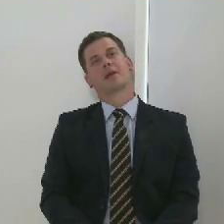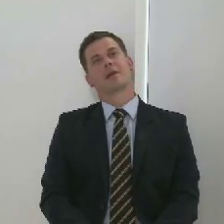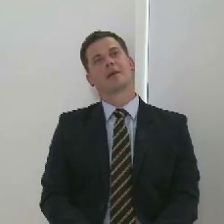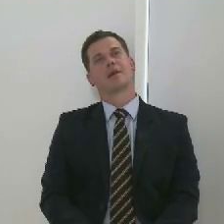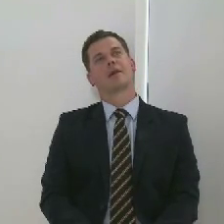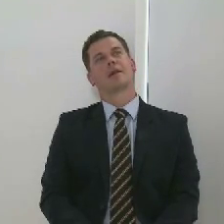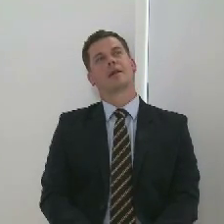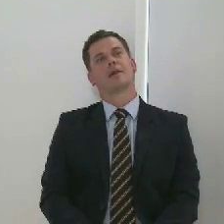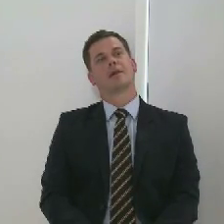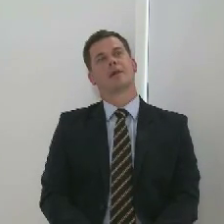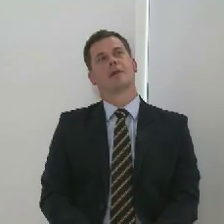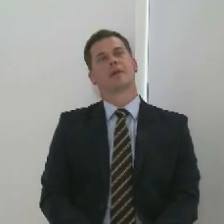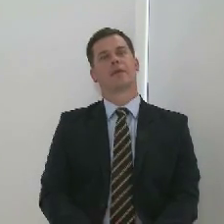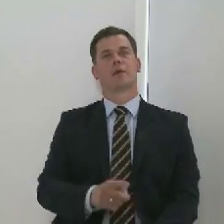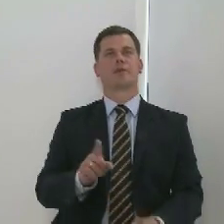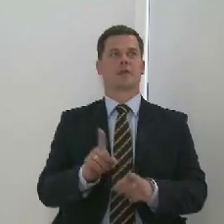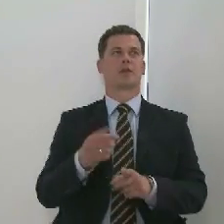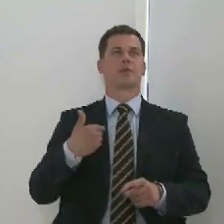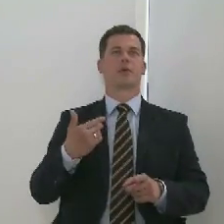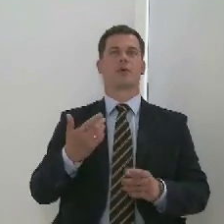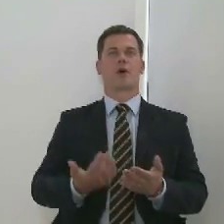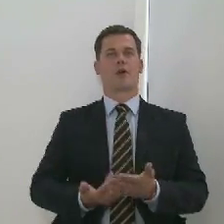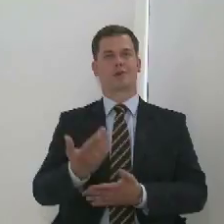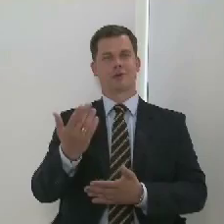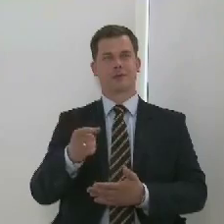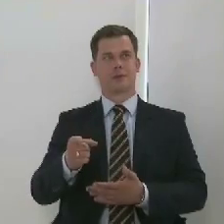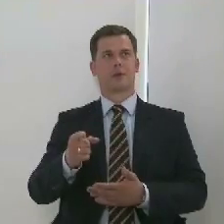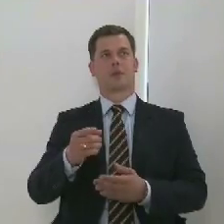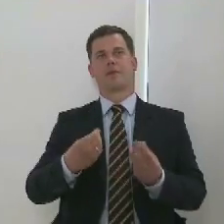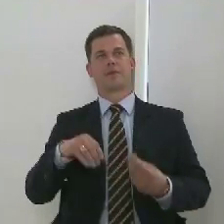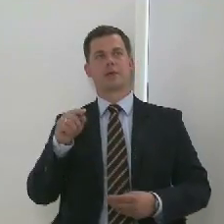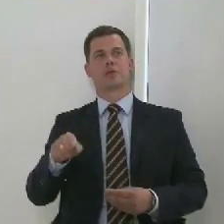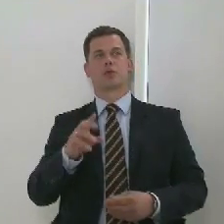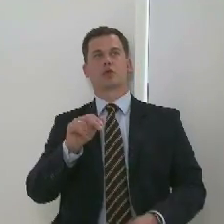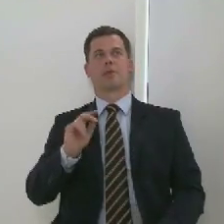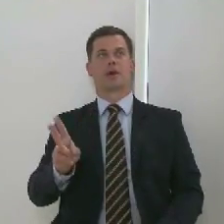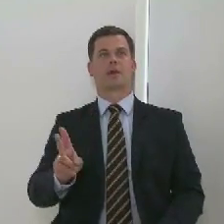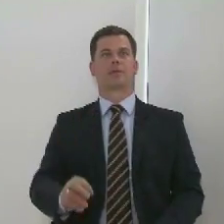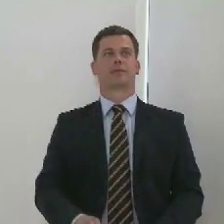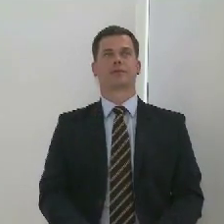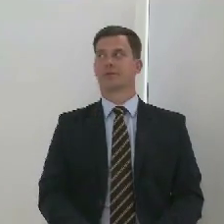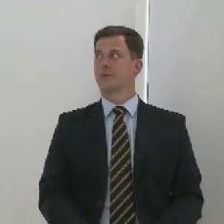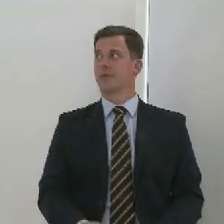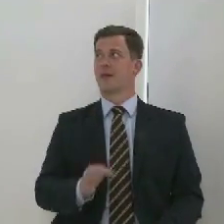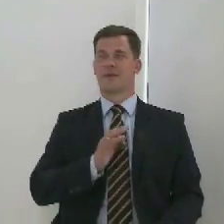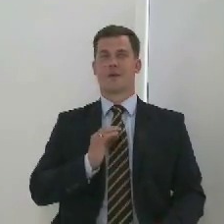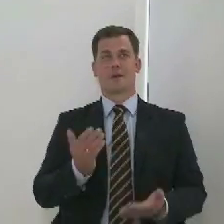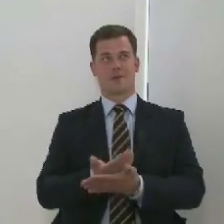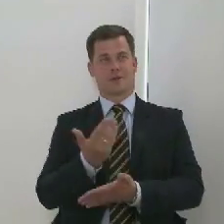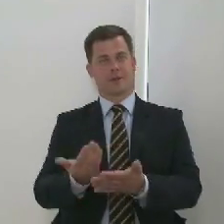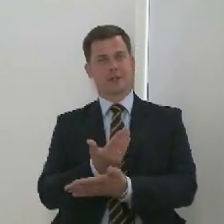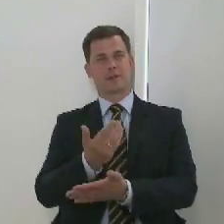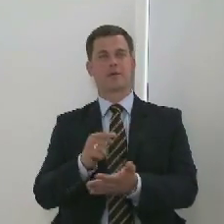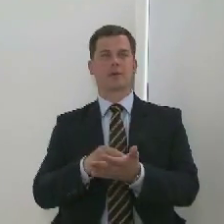pozyskiwania białek z roślin oleistych, w szczególności rzepaku. Nasza innowacja polega na tym,